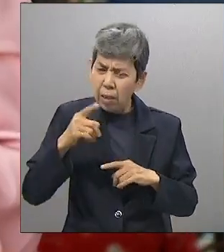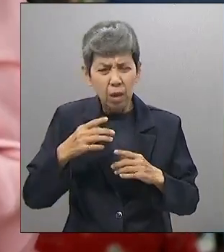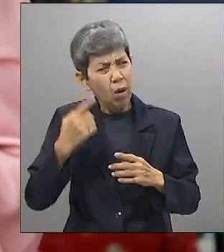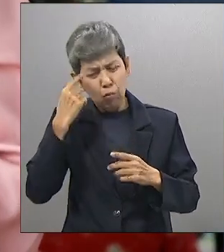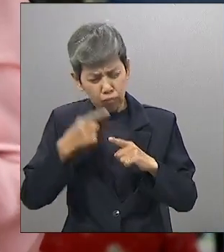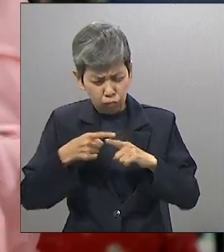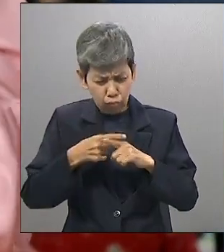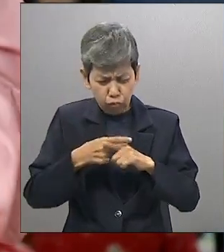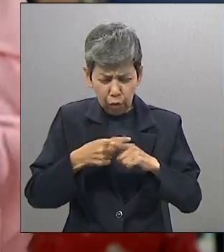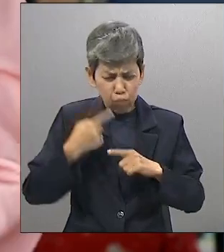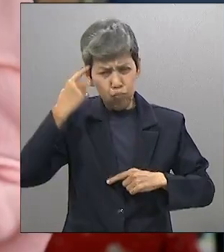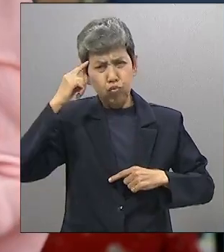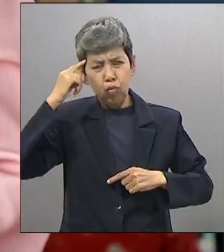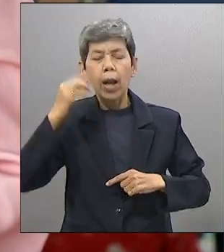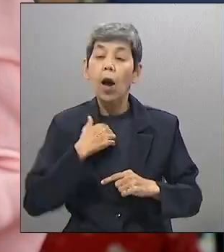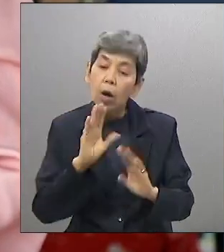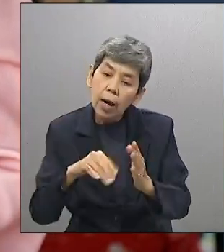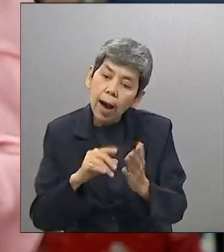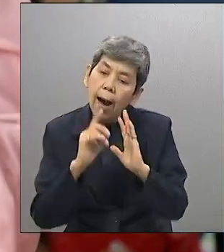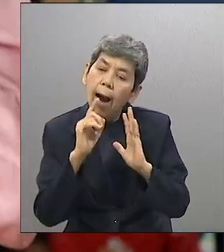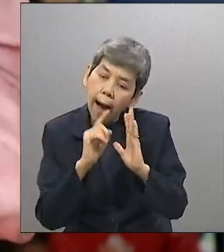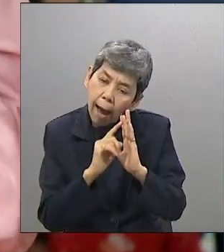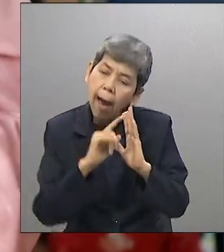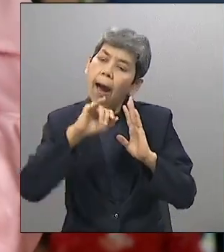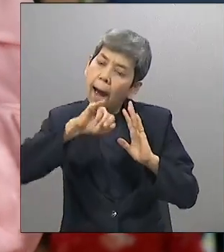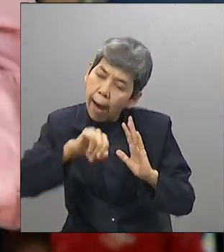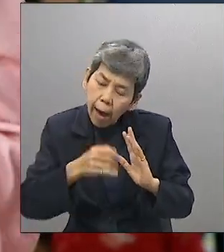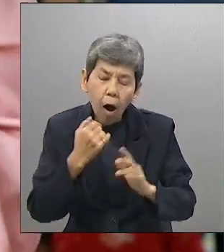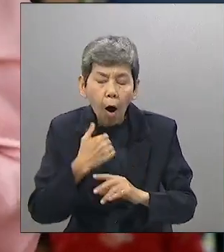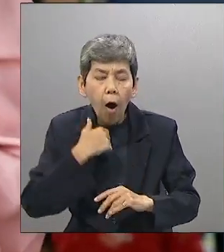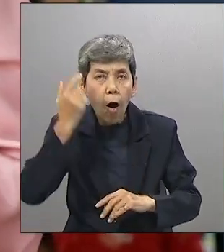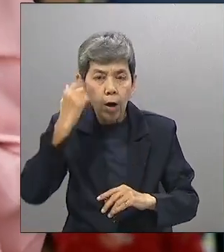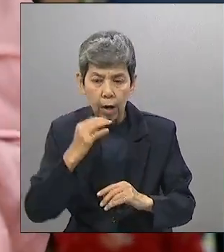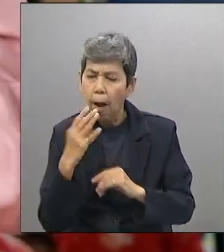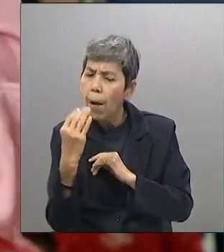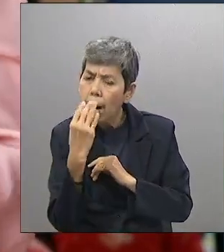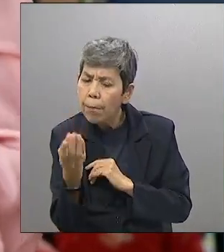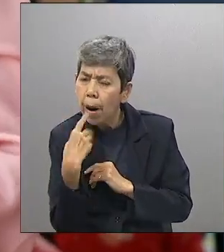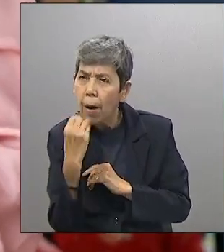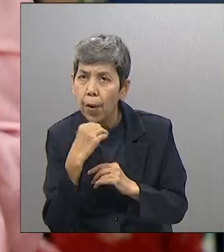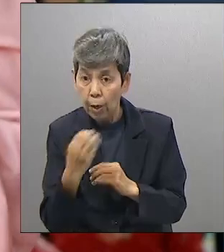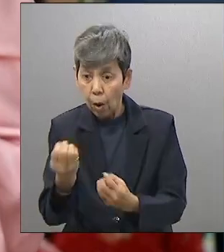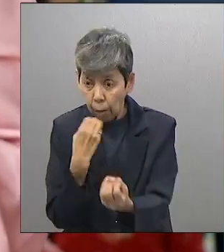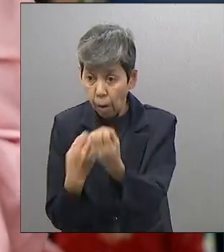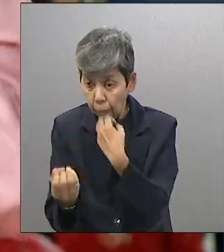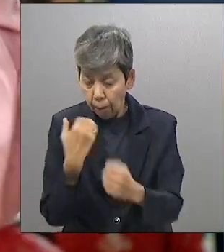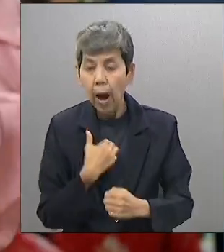เคยนไมได้ว่าเจ็บคนคก็พยายามช่วยเขาแล้พยายามให้เขาTell usเวลาเขา headset